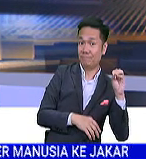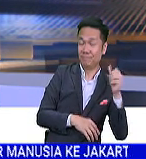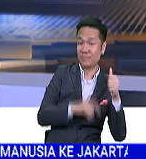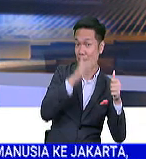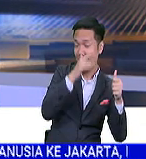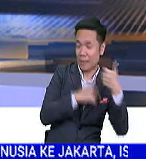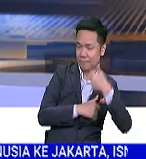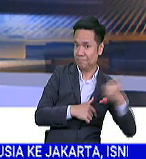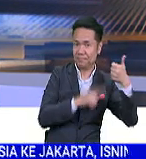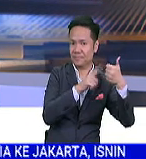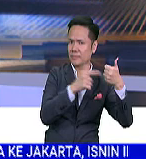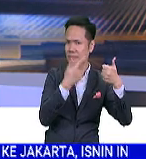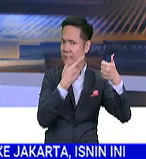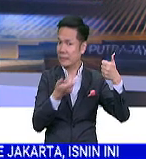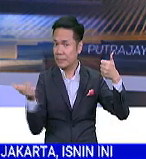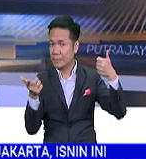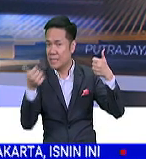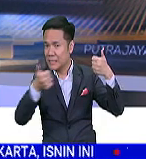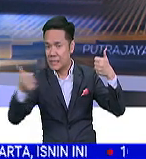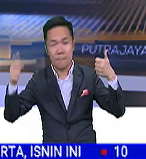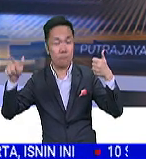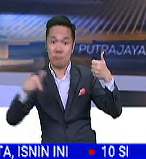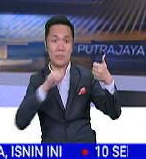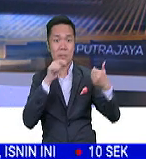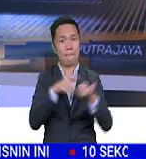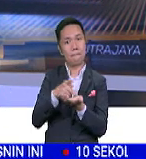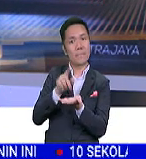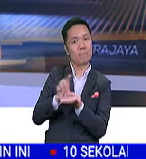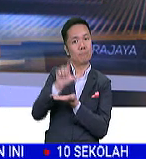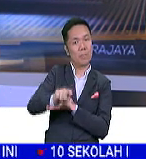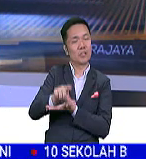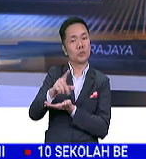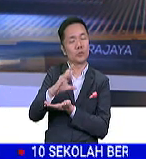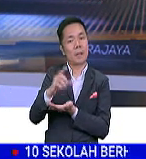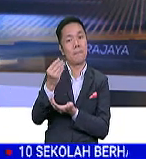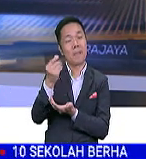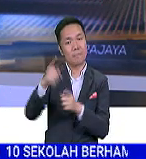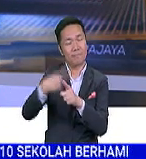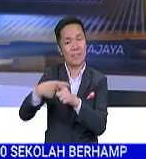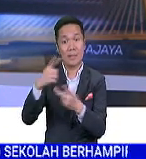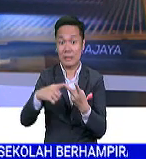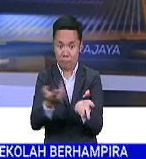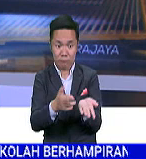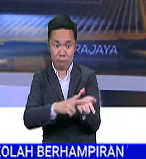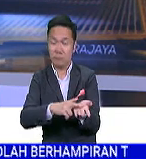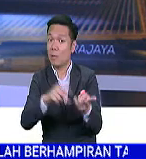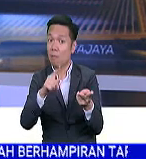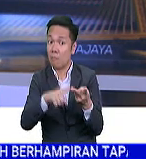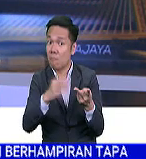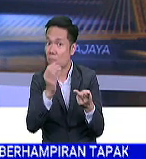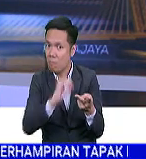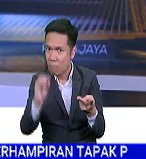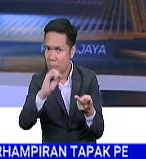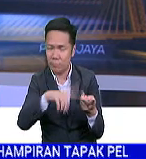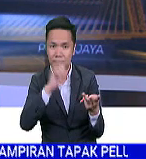antara kesalahan yang dilakukan adalah gagal membayar caruman gagal daftar perusahaan dan pekerja setan